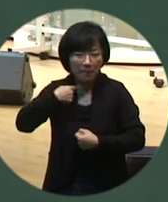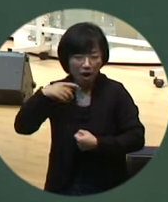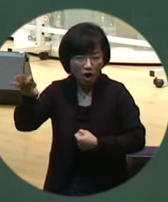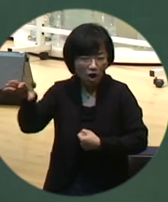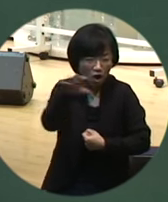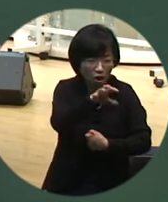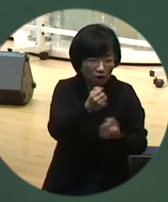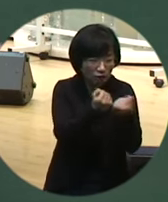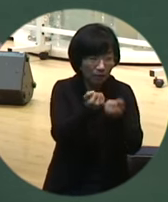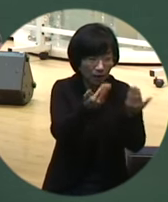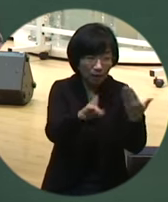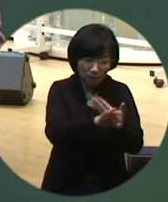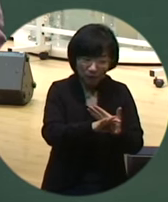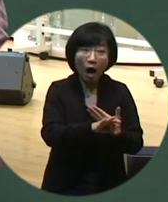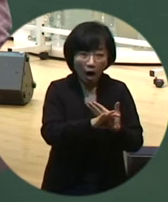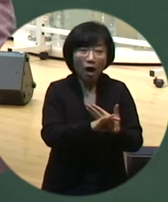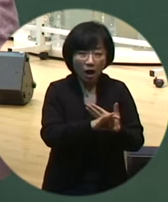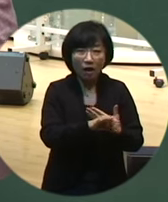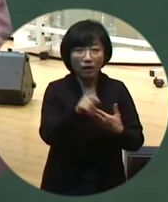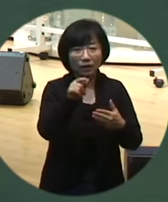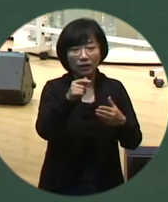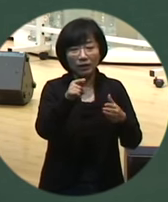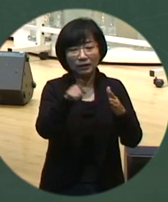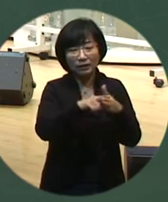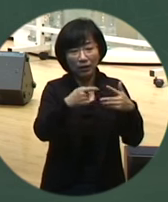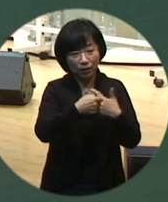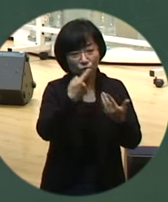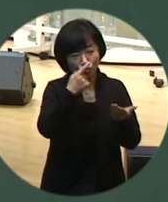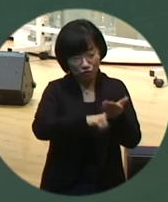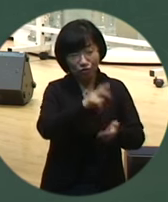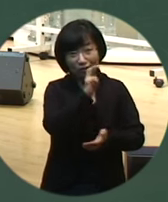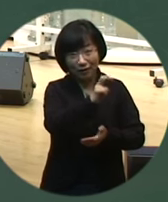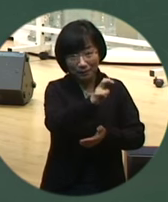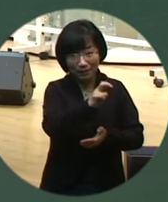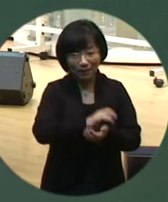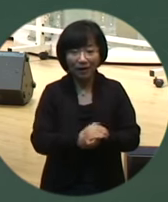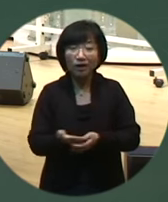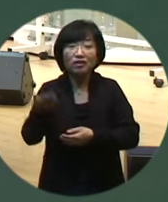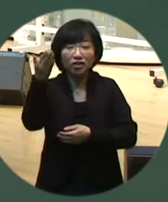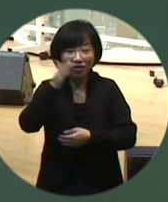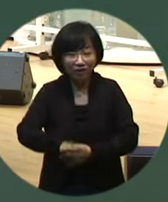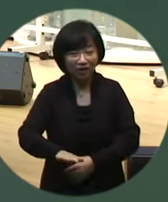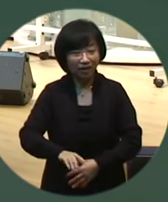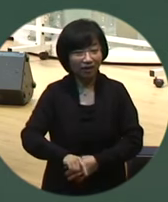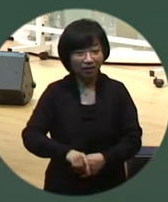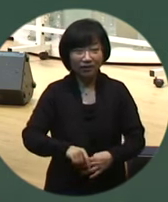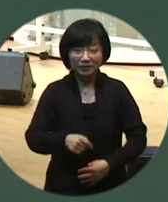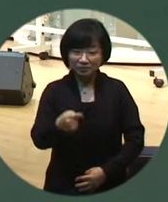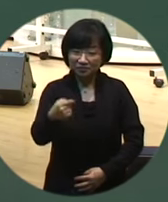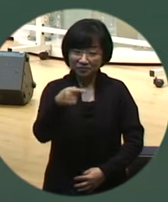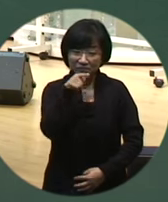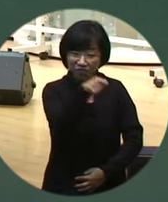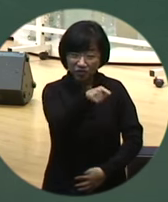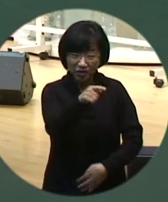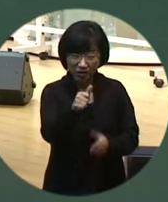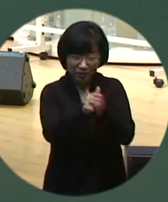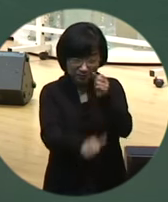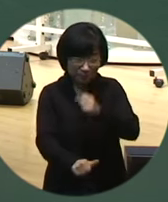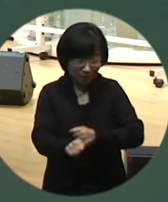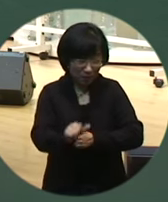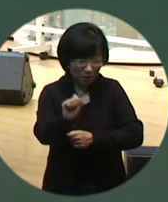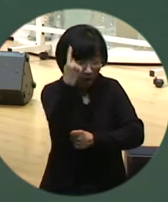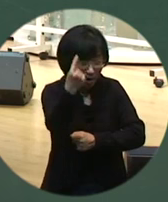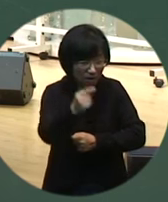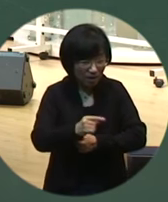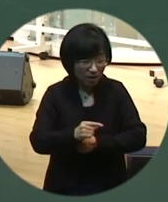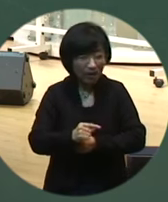친구 잘못한다 그래야 믿어질 건데. And you can only believe it if you say you failed because you have bad 아, 내가 friends. 내가 실패한 이유가 창세기 3장의 사건이라니 그게 믿어지자 말이요. But if we say you